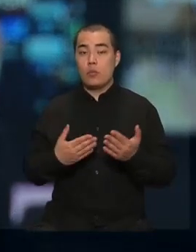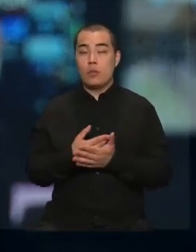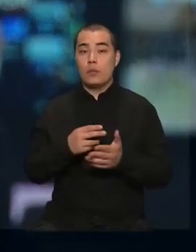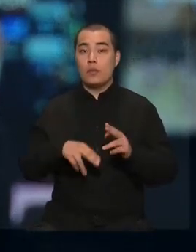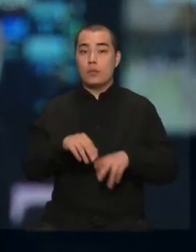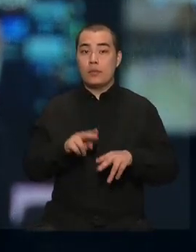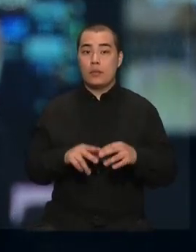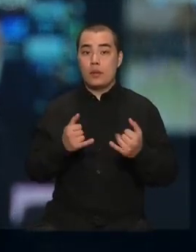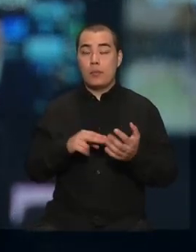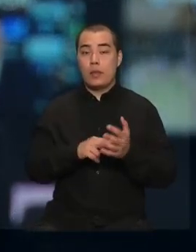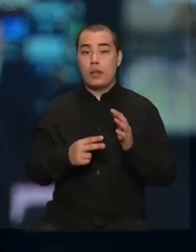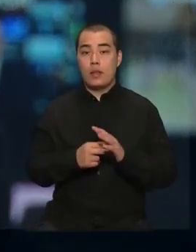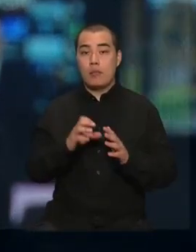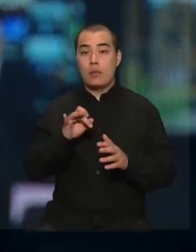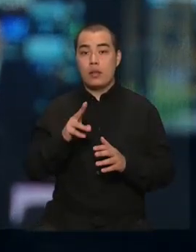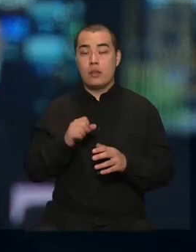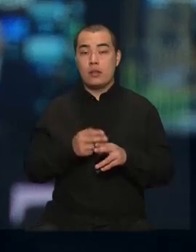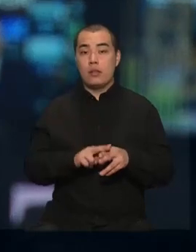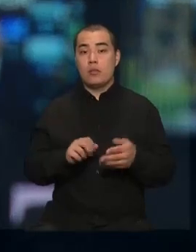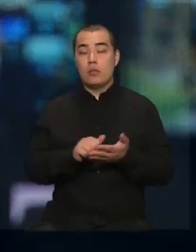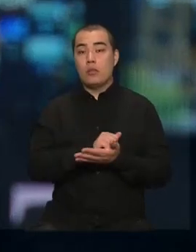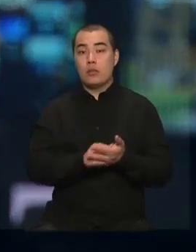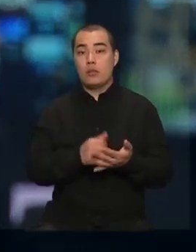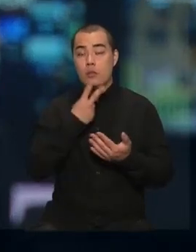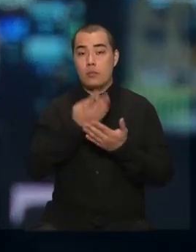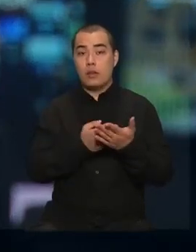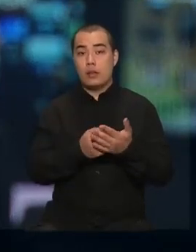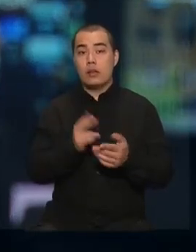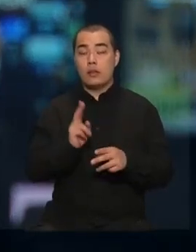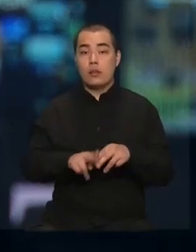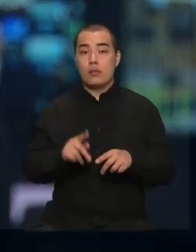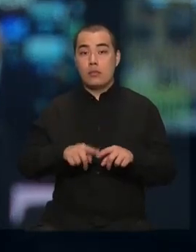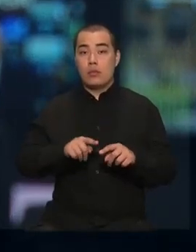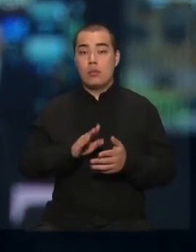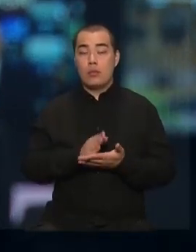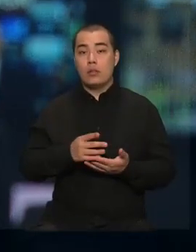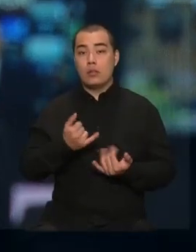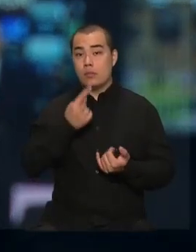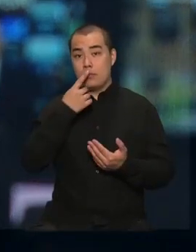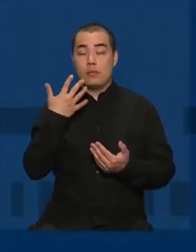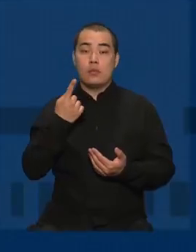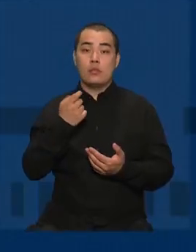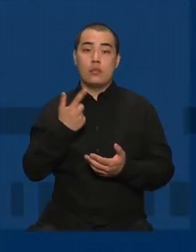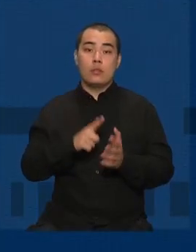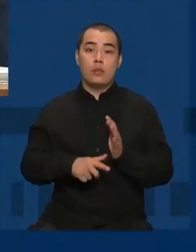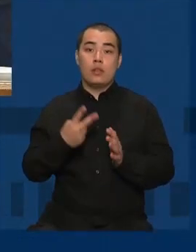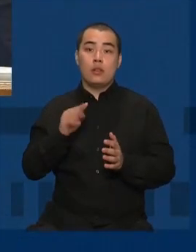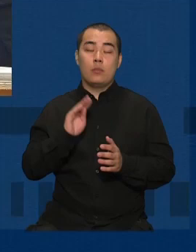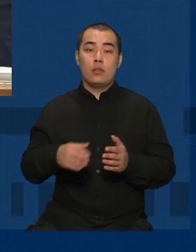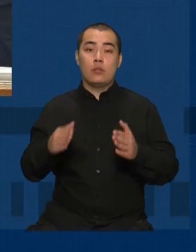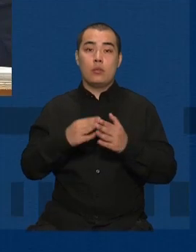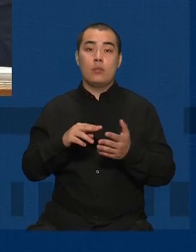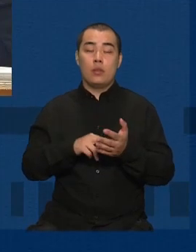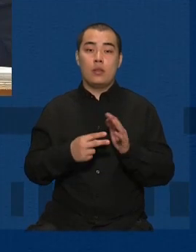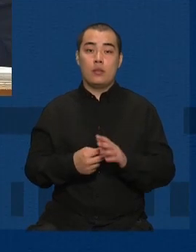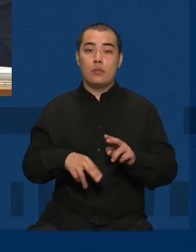үшін жобалық сметалық құжаттаманың құнын бекіту жұмыстары аяқталып келеді. Ал жалпы биыл елімізде 172 мың үй салу